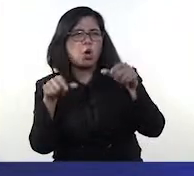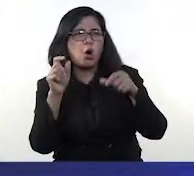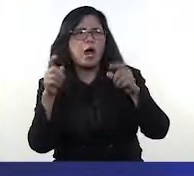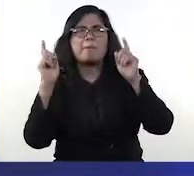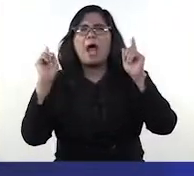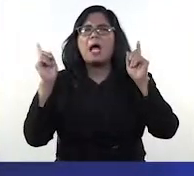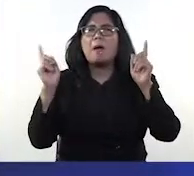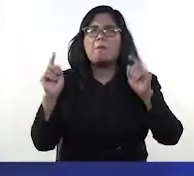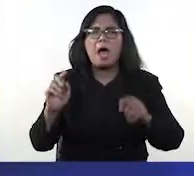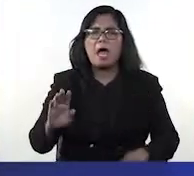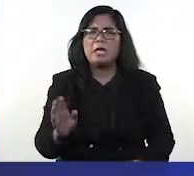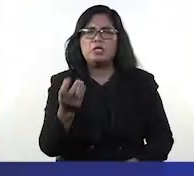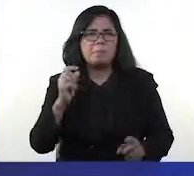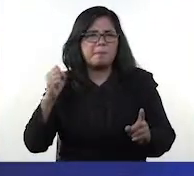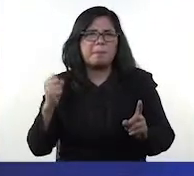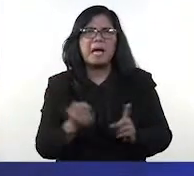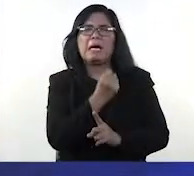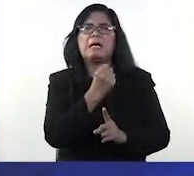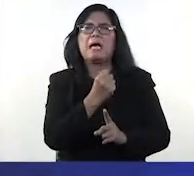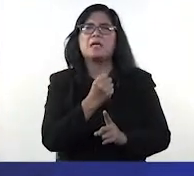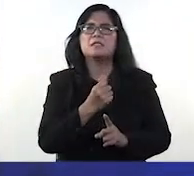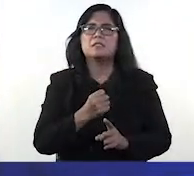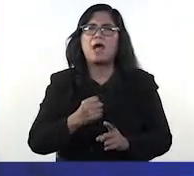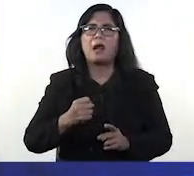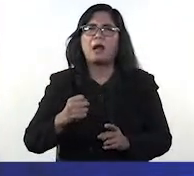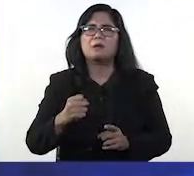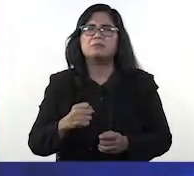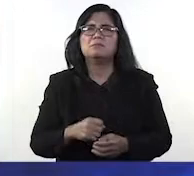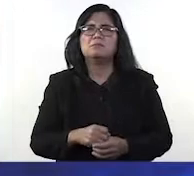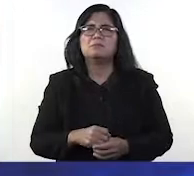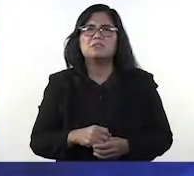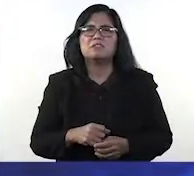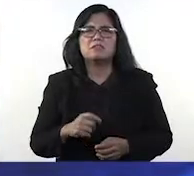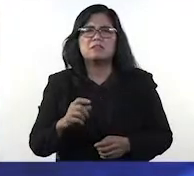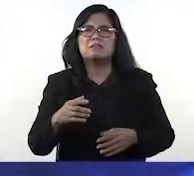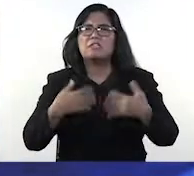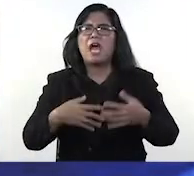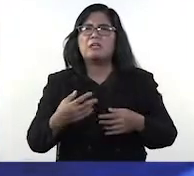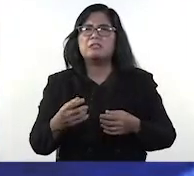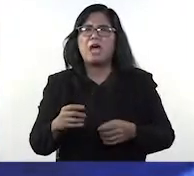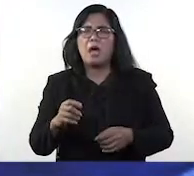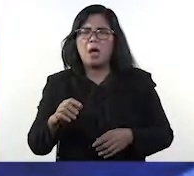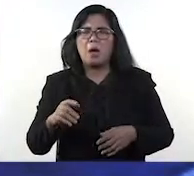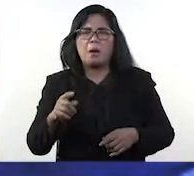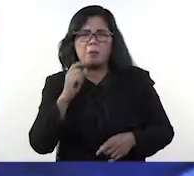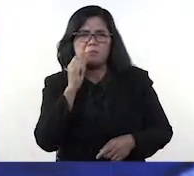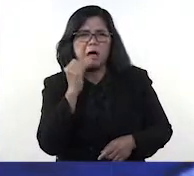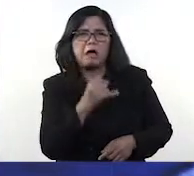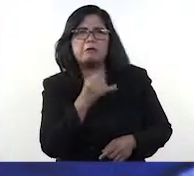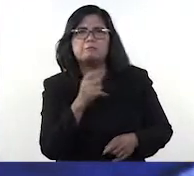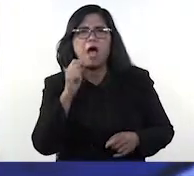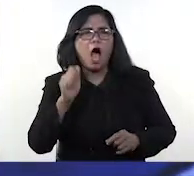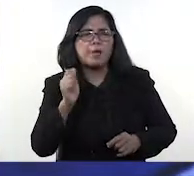orang beragama jadi hidup lekas saran dan kekerasan orang beragama senangnya menghakimi orang-orang beragama